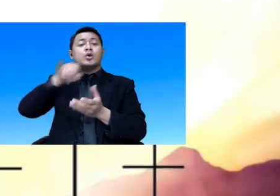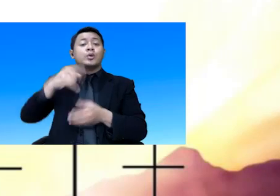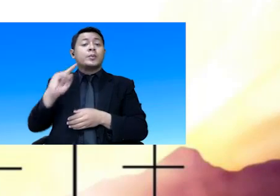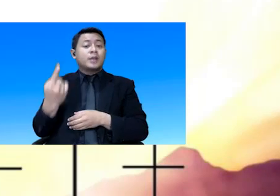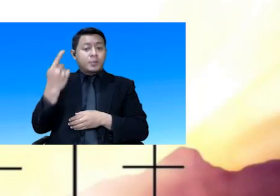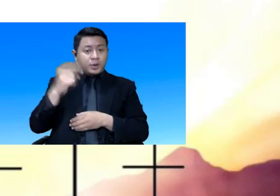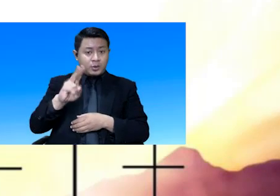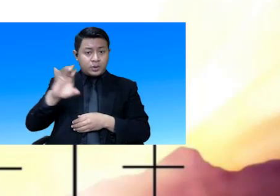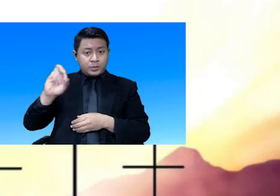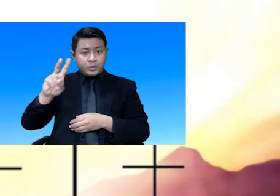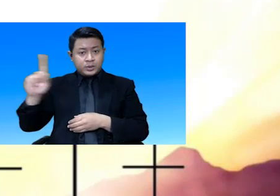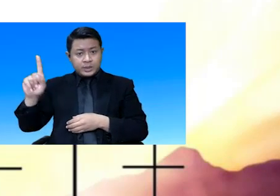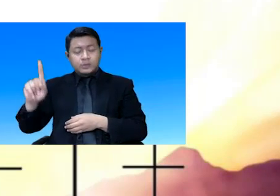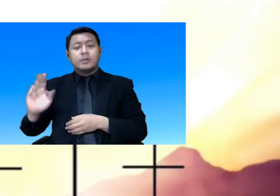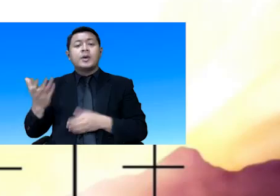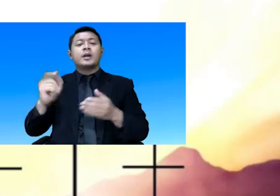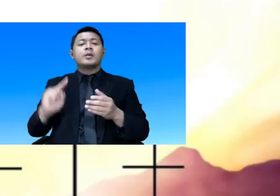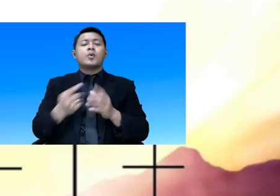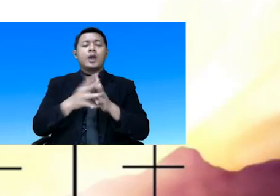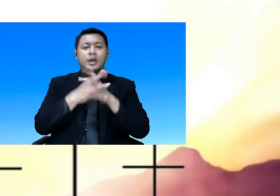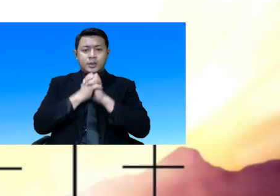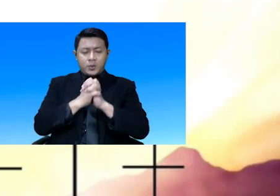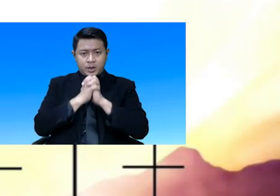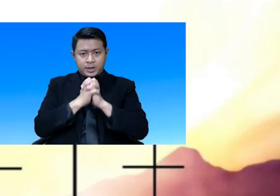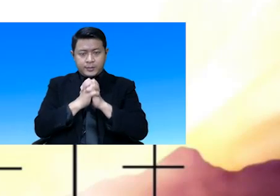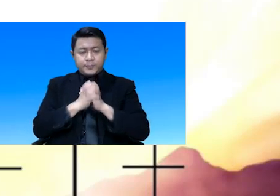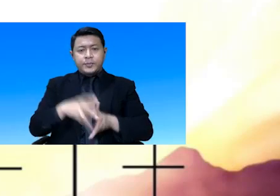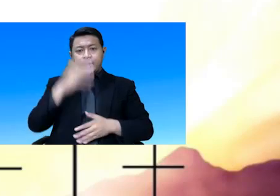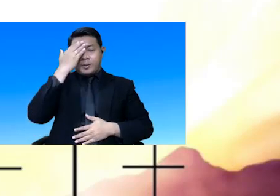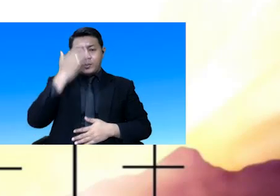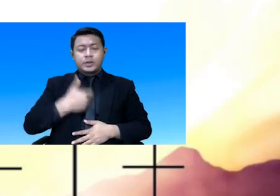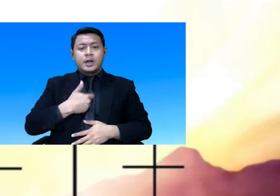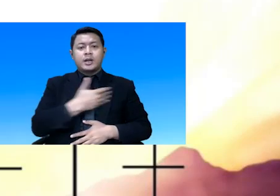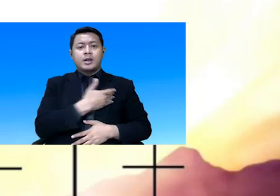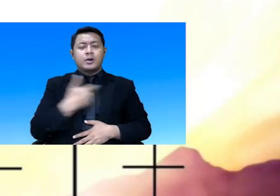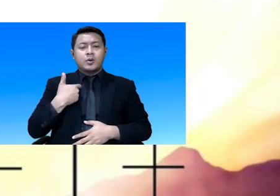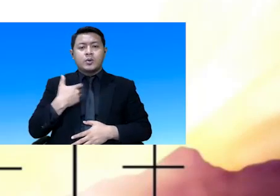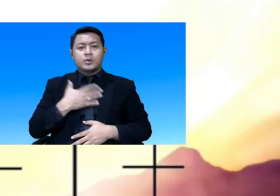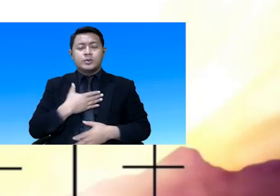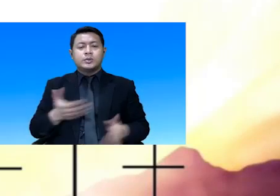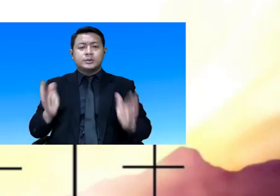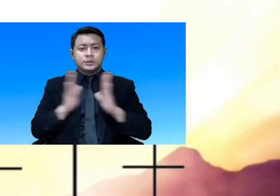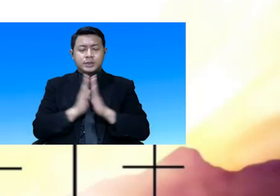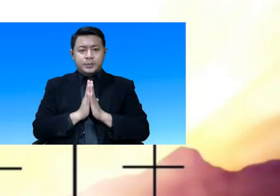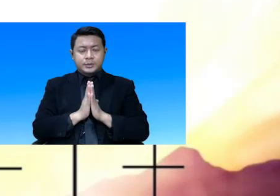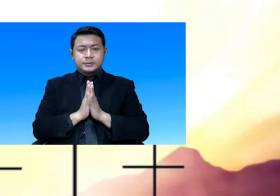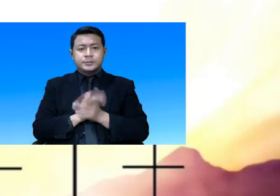marilah kita mulai dengan doa. Dalam nama Bapa dan Putra dan Roh Kudus,